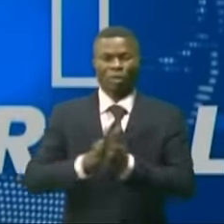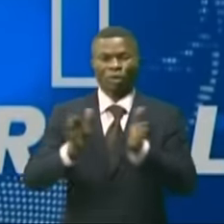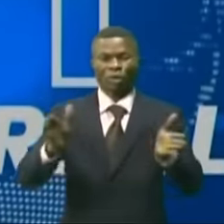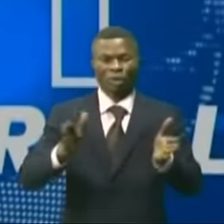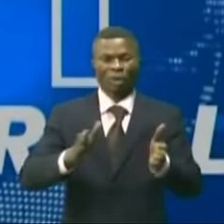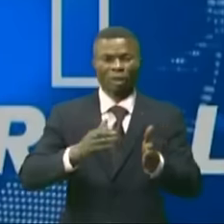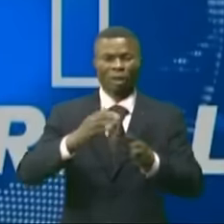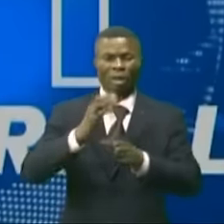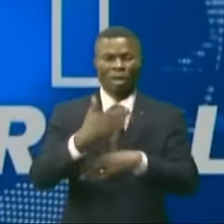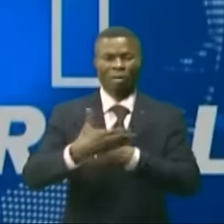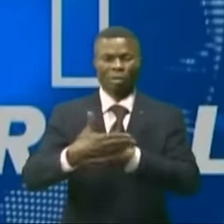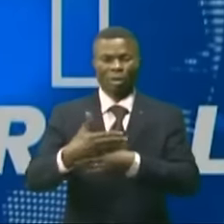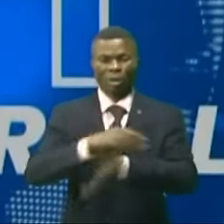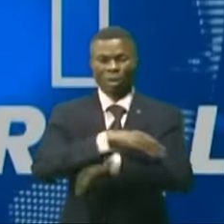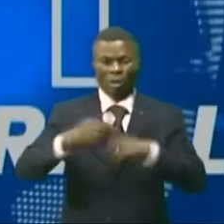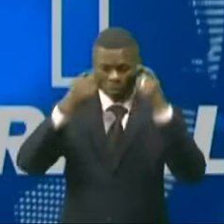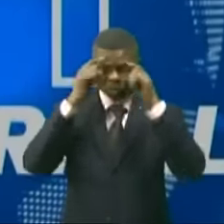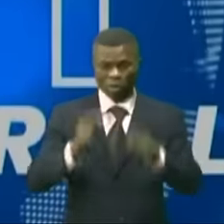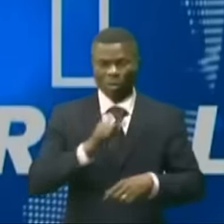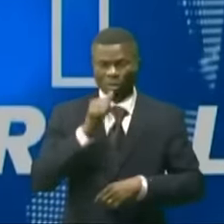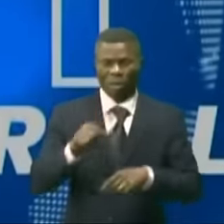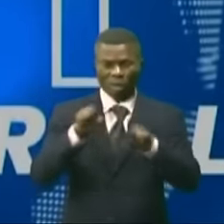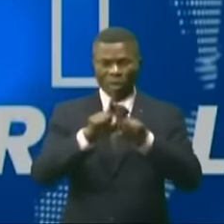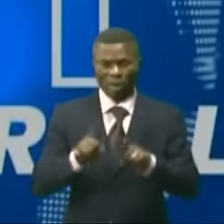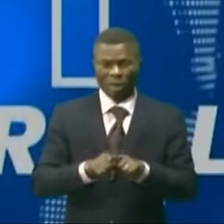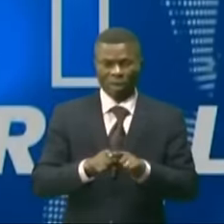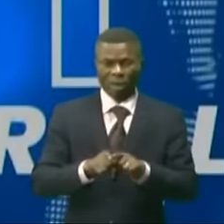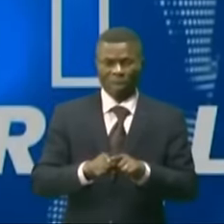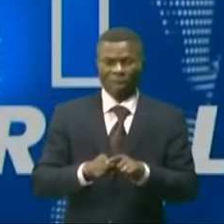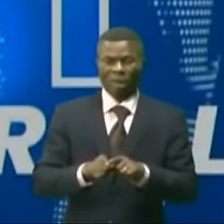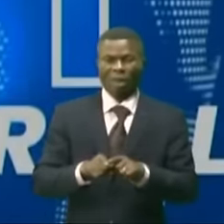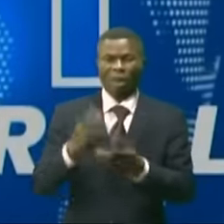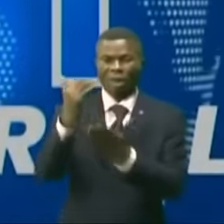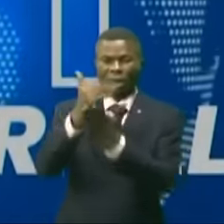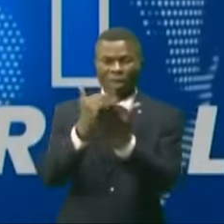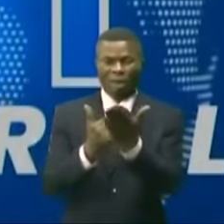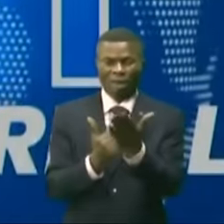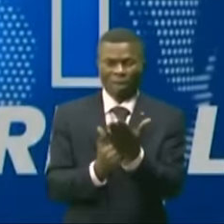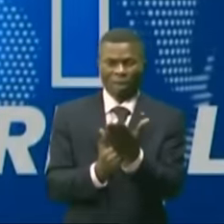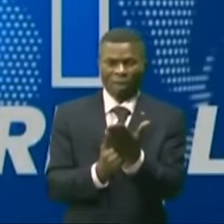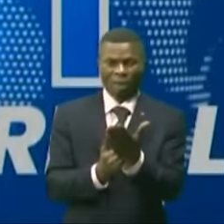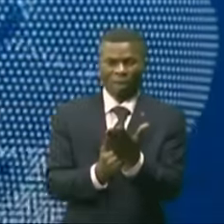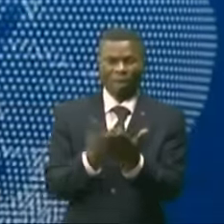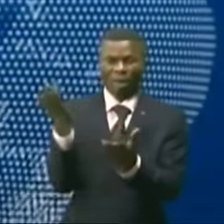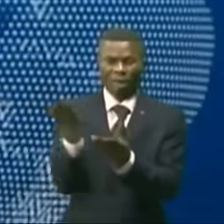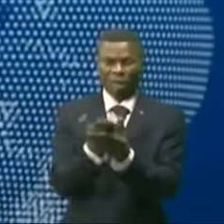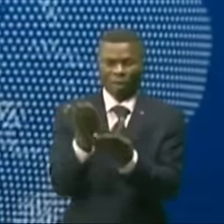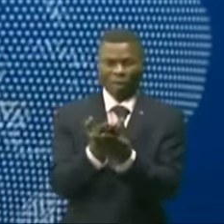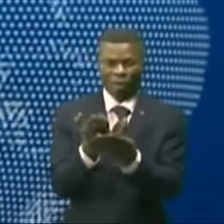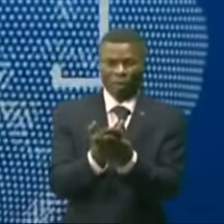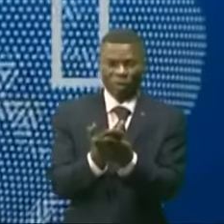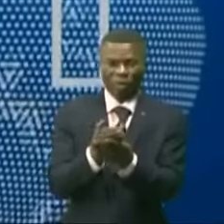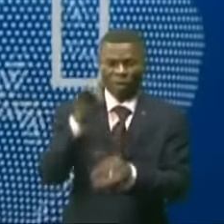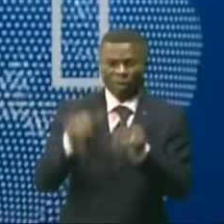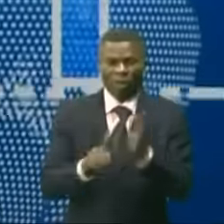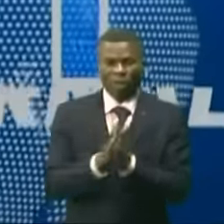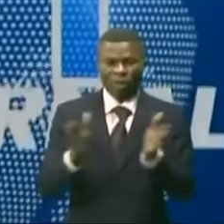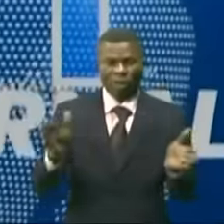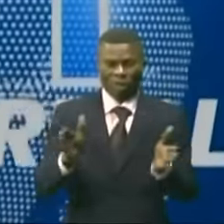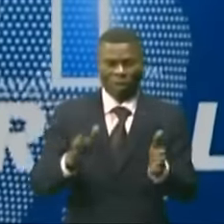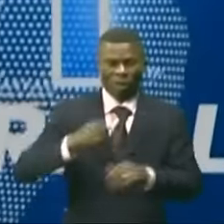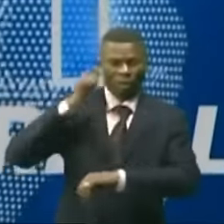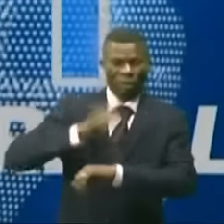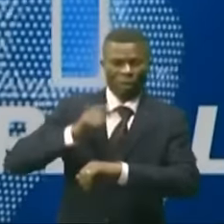près la Cour de cassation ni répertorié par les registres du secrétariat